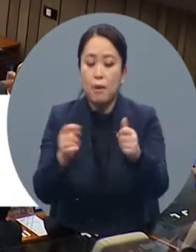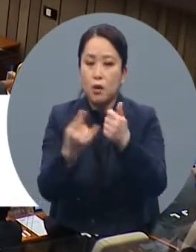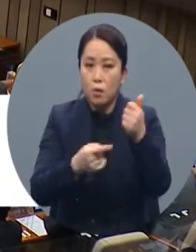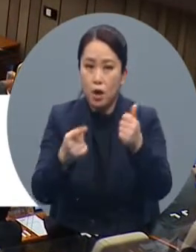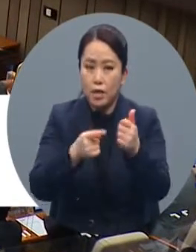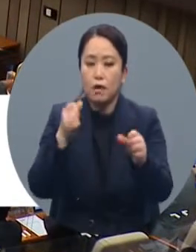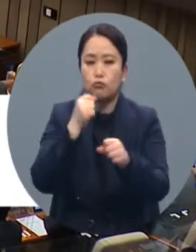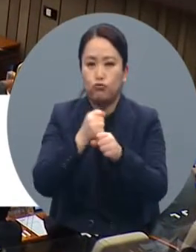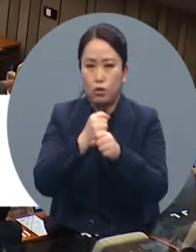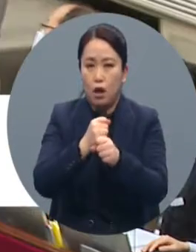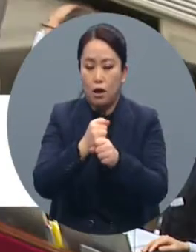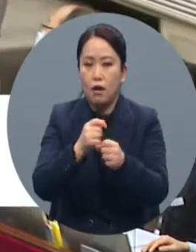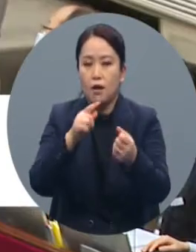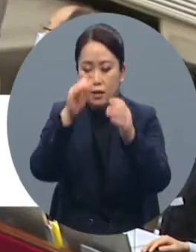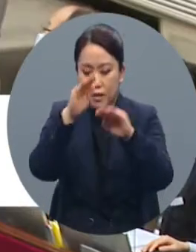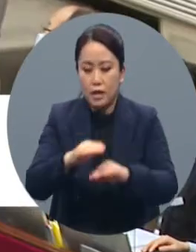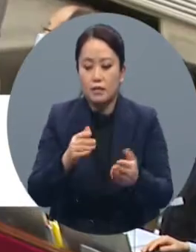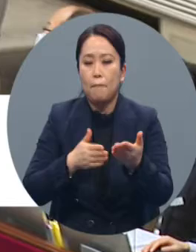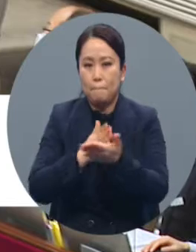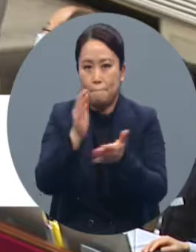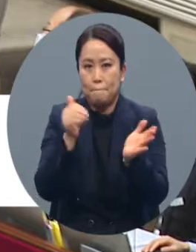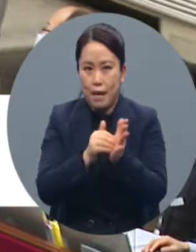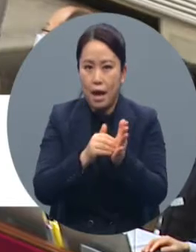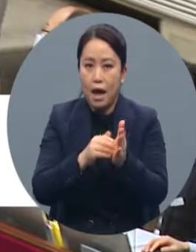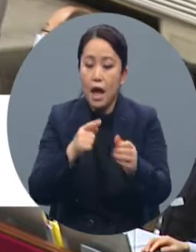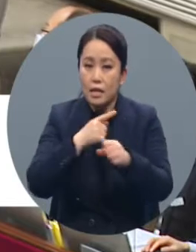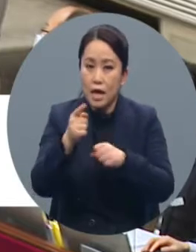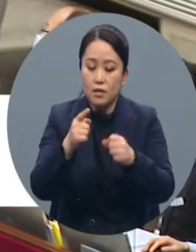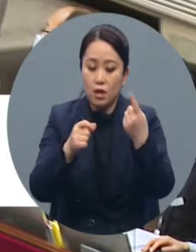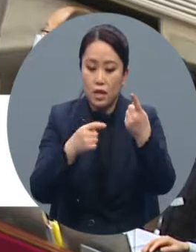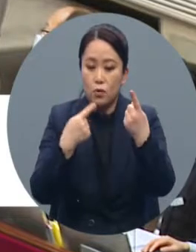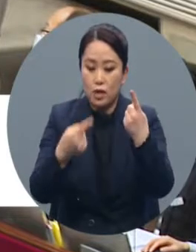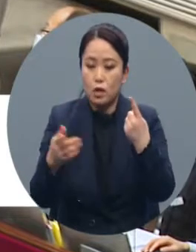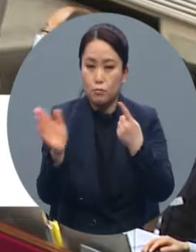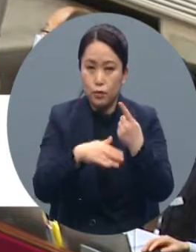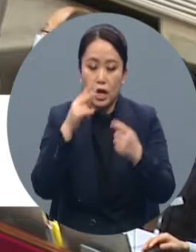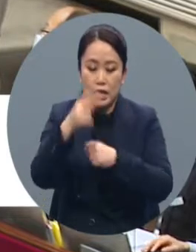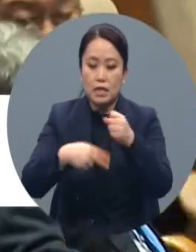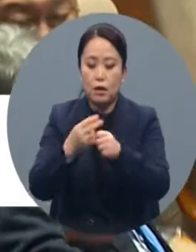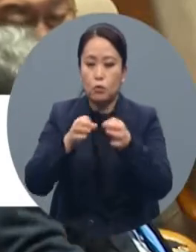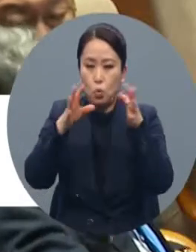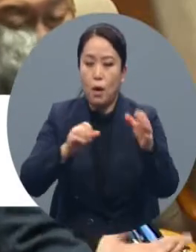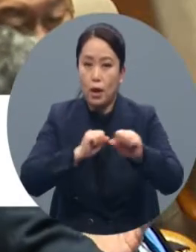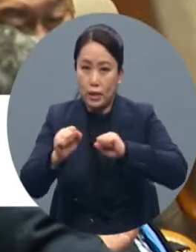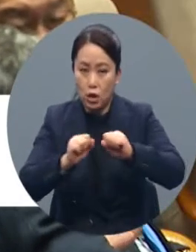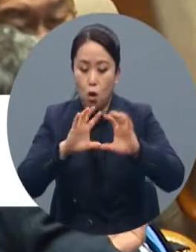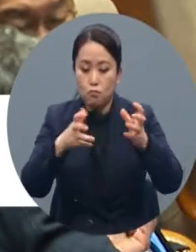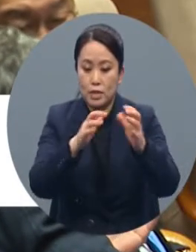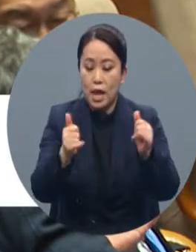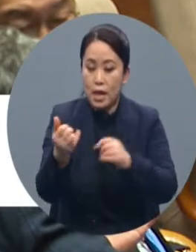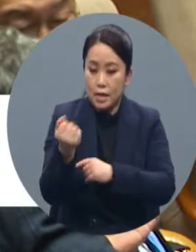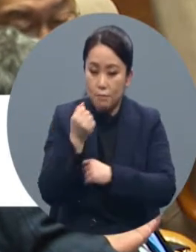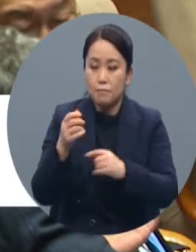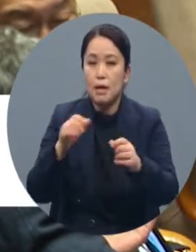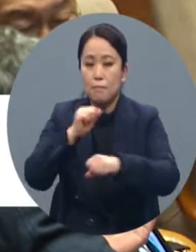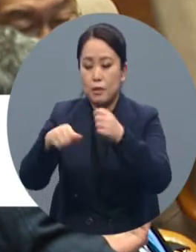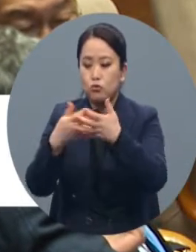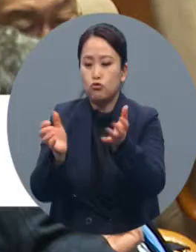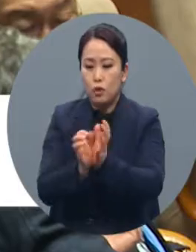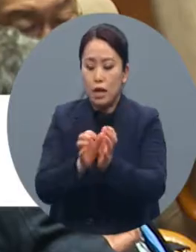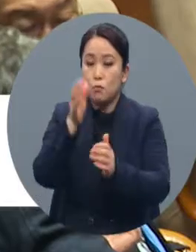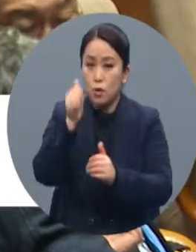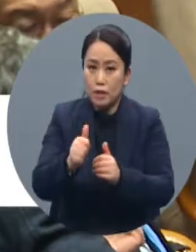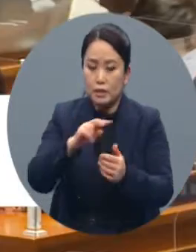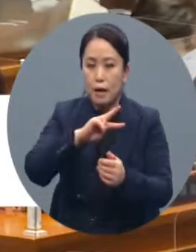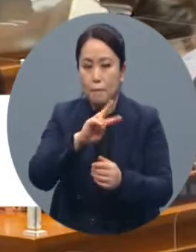의결했습니다. 특위는 내년 1월 1일부터 2년 동안 활동하며 국민의힘과 민주당이 위원장을 번갈아 맡을